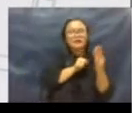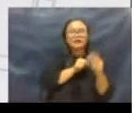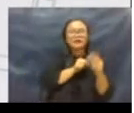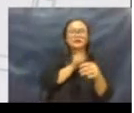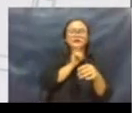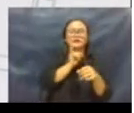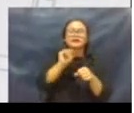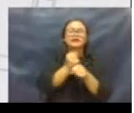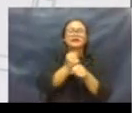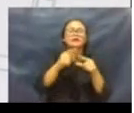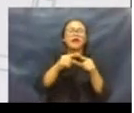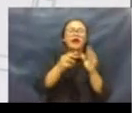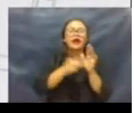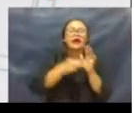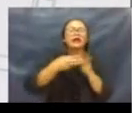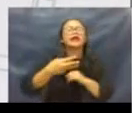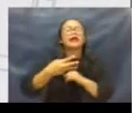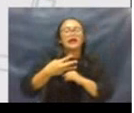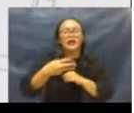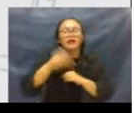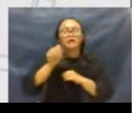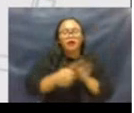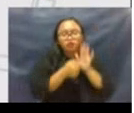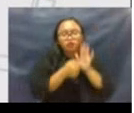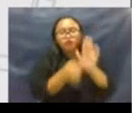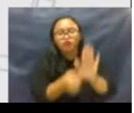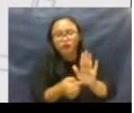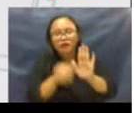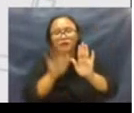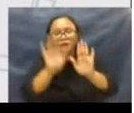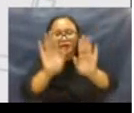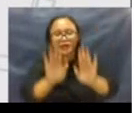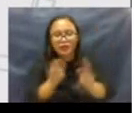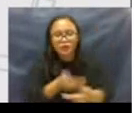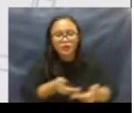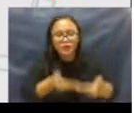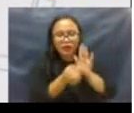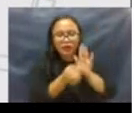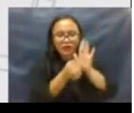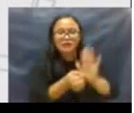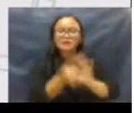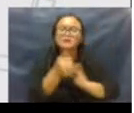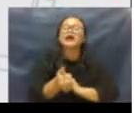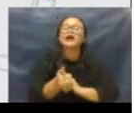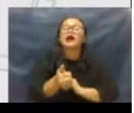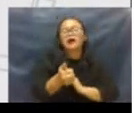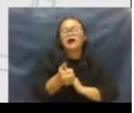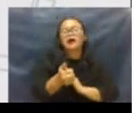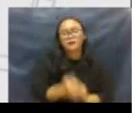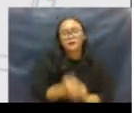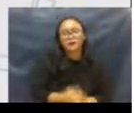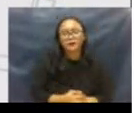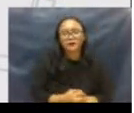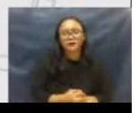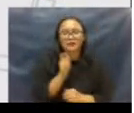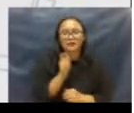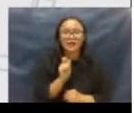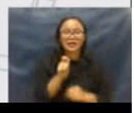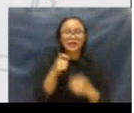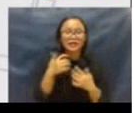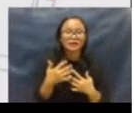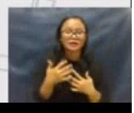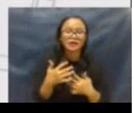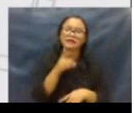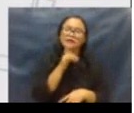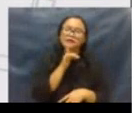dan kemudian Bapak dan Ibu terbitkan di media sosial. Ini contohnya, jadi bentuknya mirip seperti yang